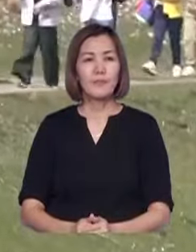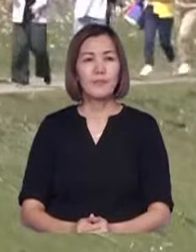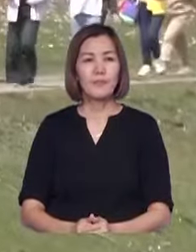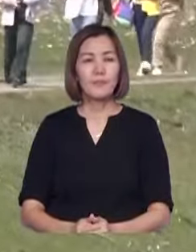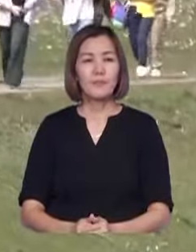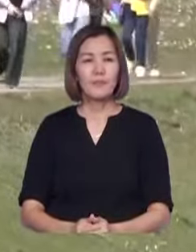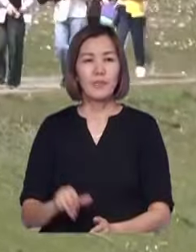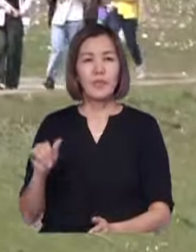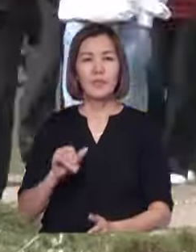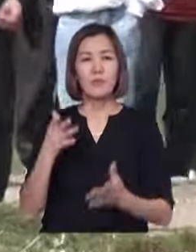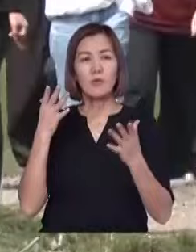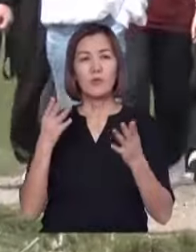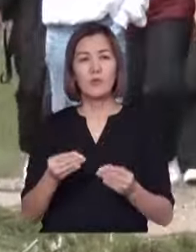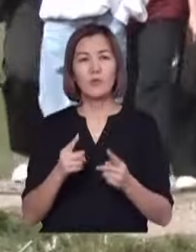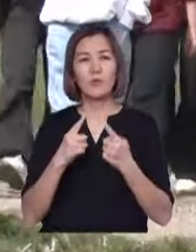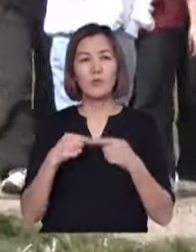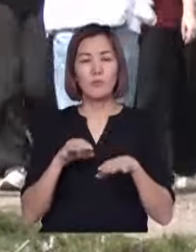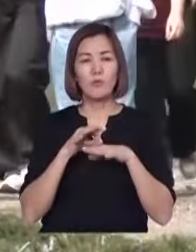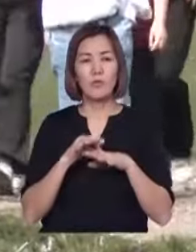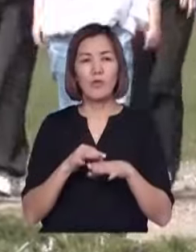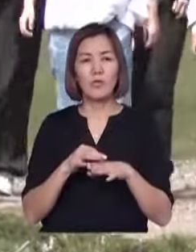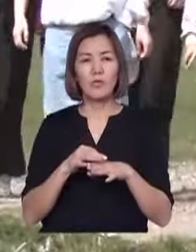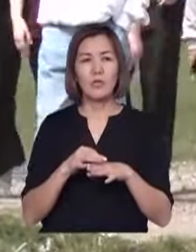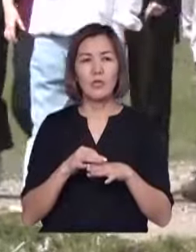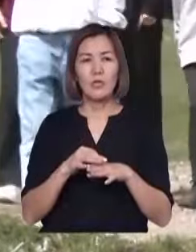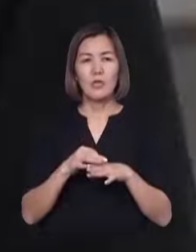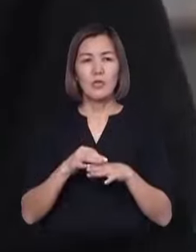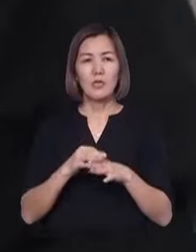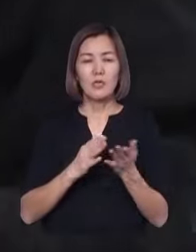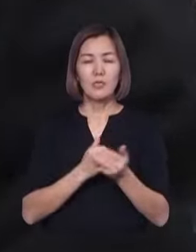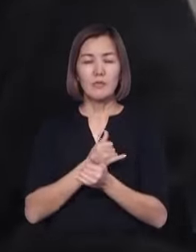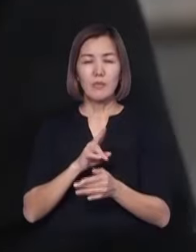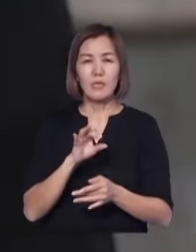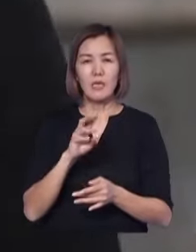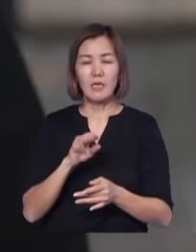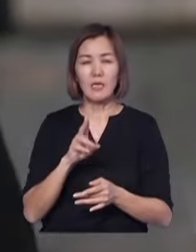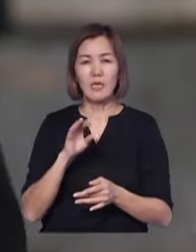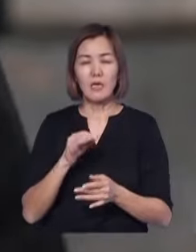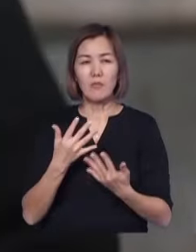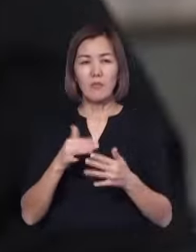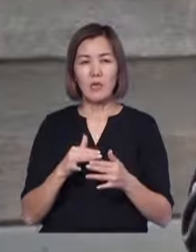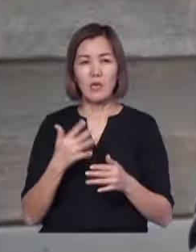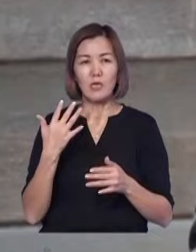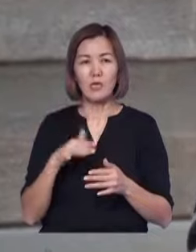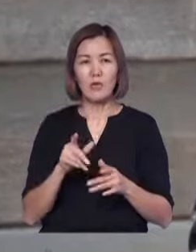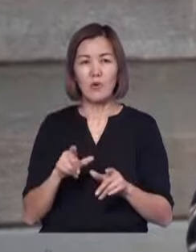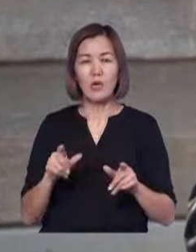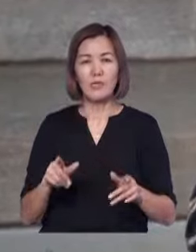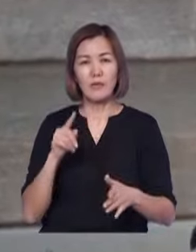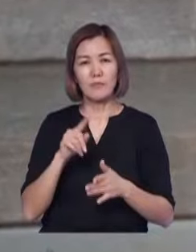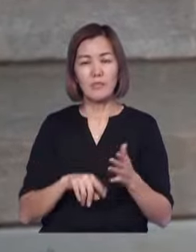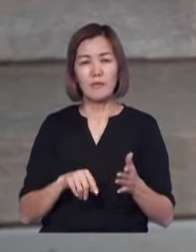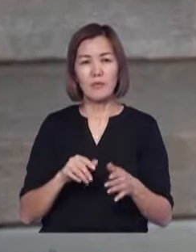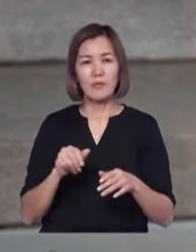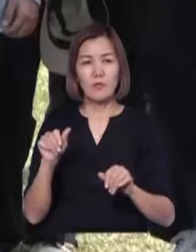Кезекті сенбіліктің ұйымдасуына мұрындық болғандар туристік сала қызметкерлері. Олар Кеген ауданы Қарабұлақ ауылында 50-ден астам адам сенбілікке